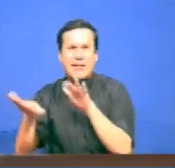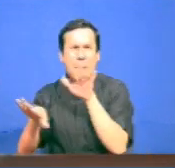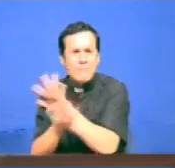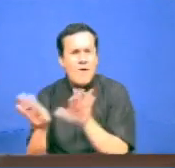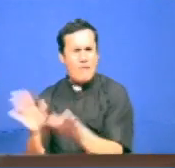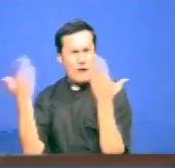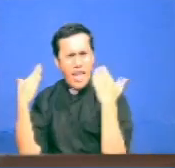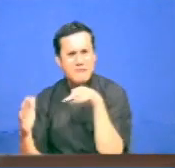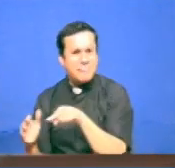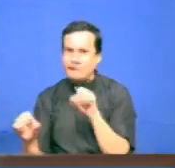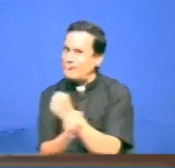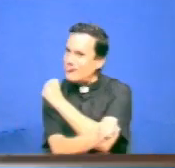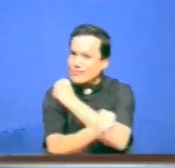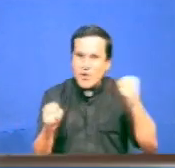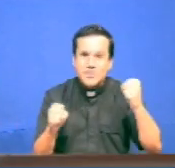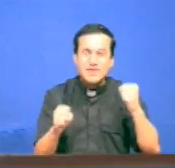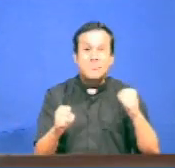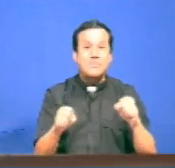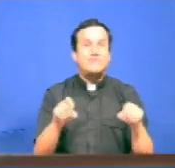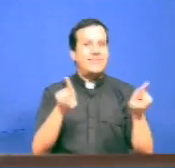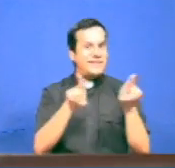Daudi alisema juu yake,